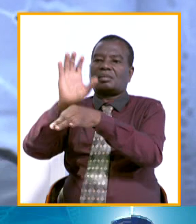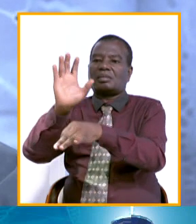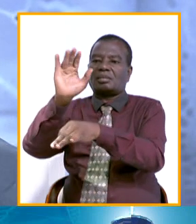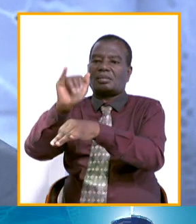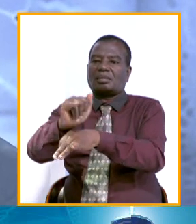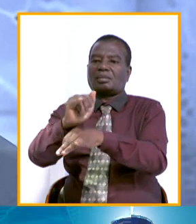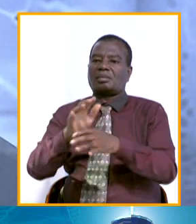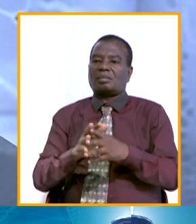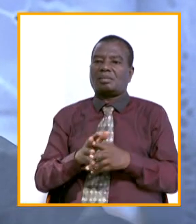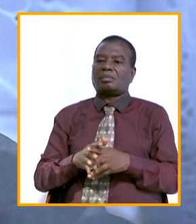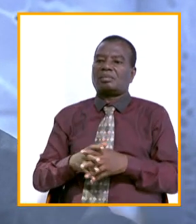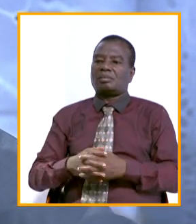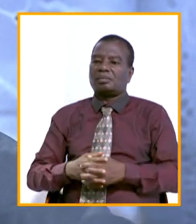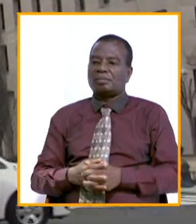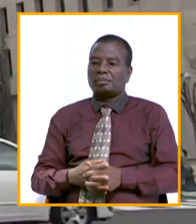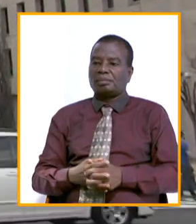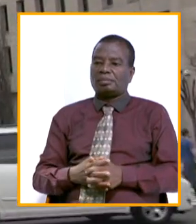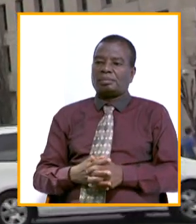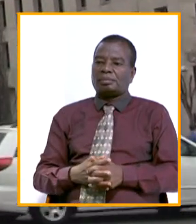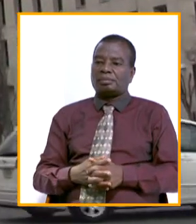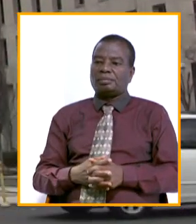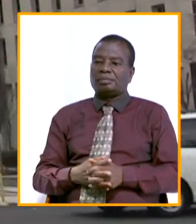le reportage d'Ami Sissoko.